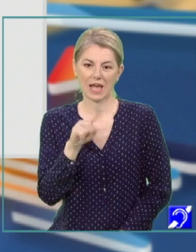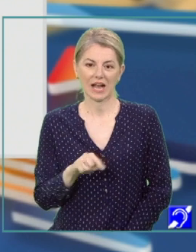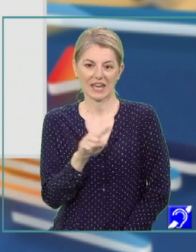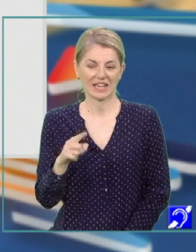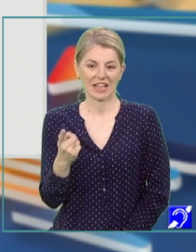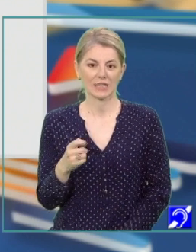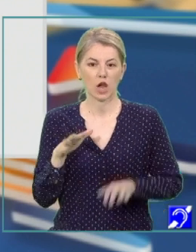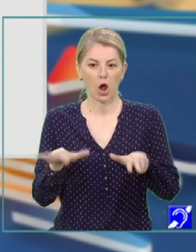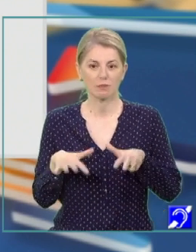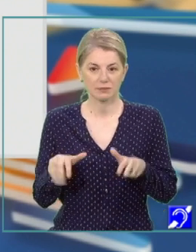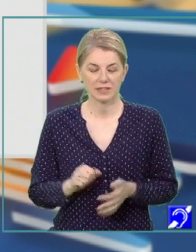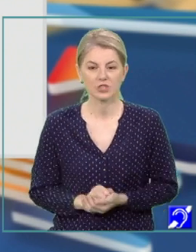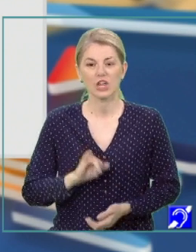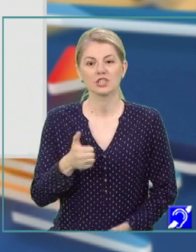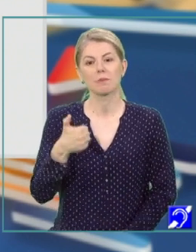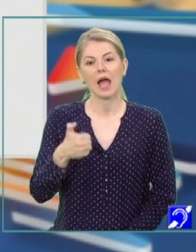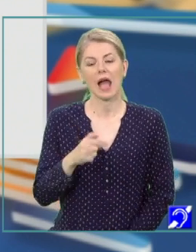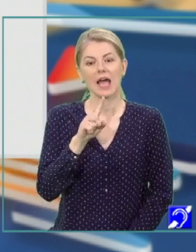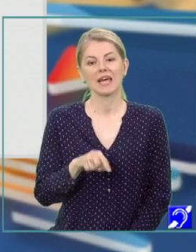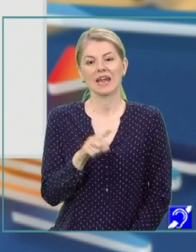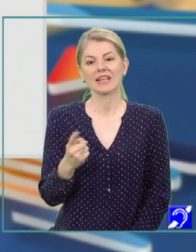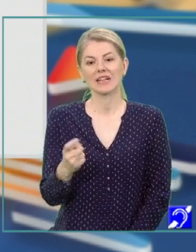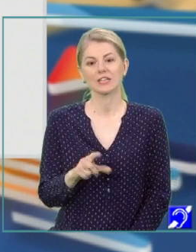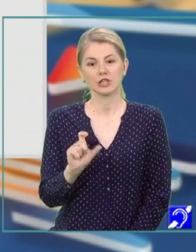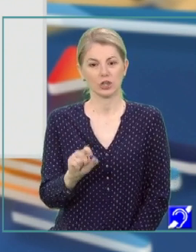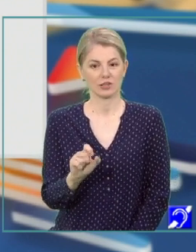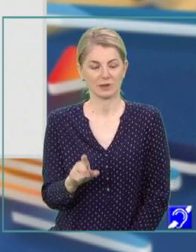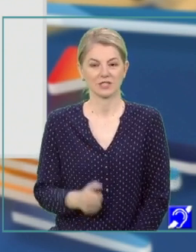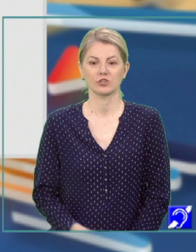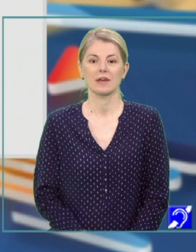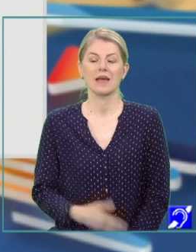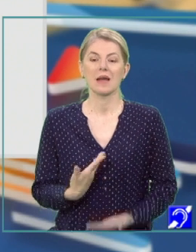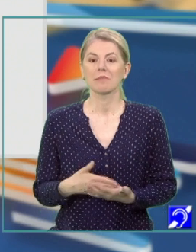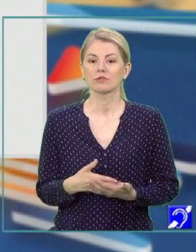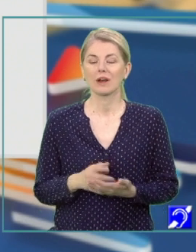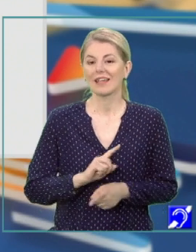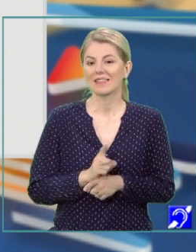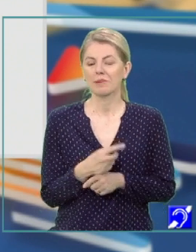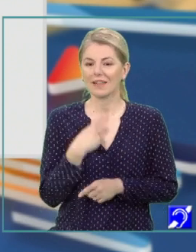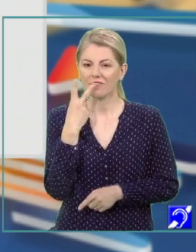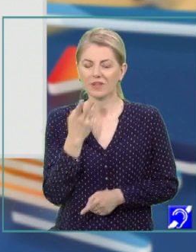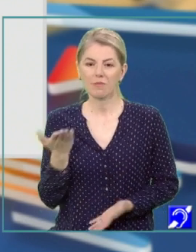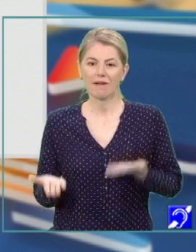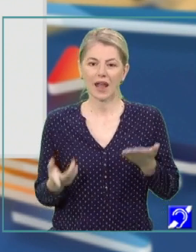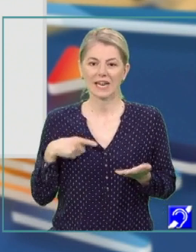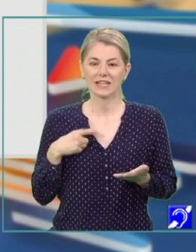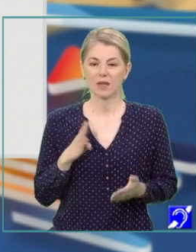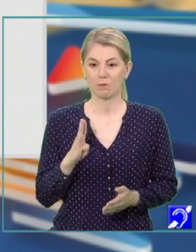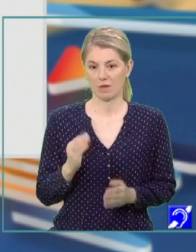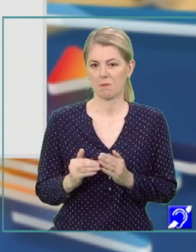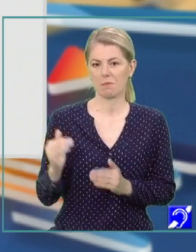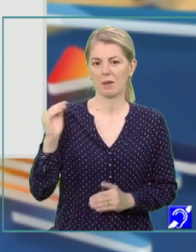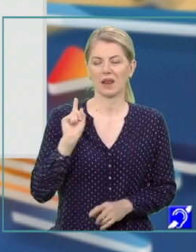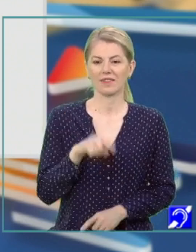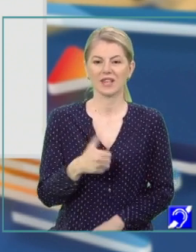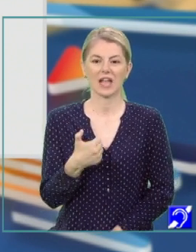din 18 și pe A ca radical din 12, pentru că imediat ne dăm seama că B este mai mare